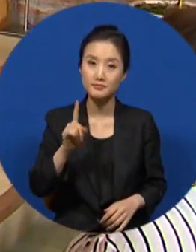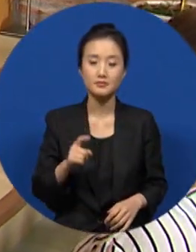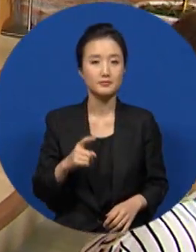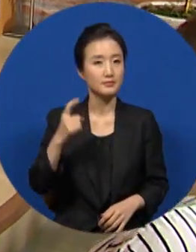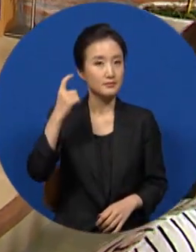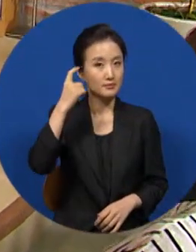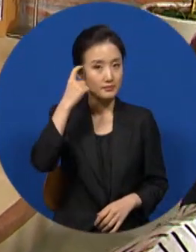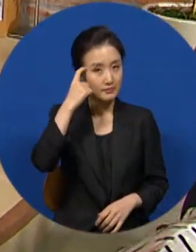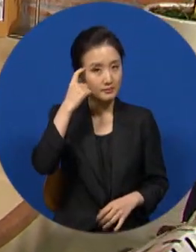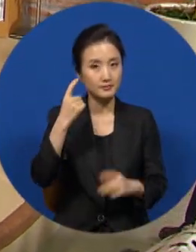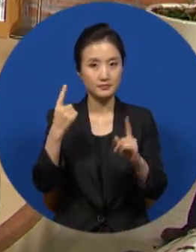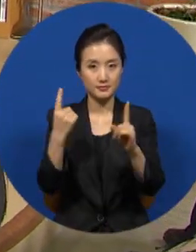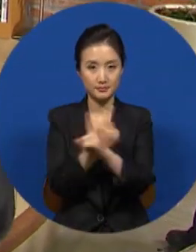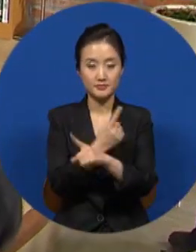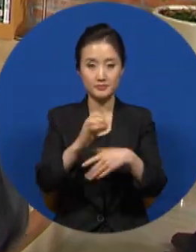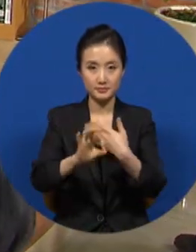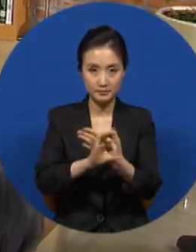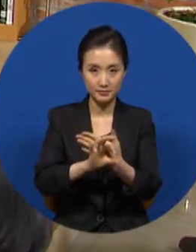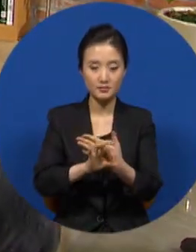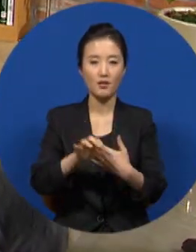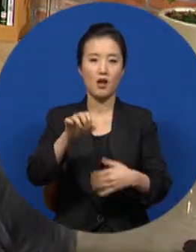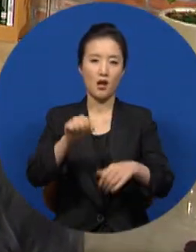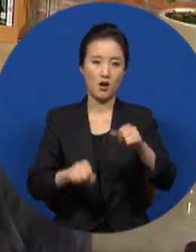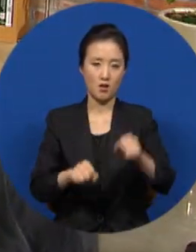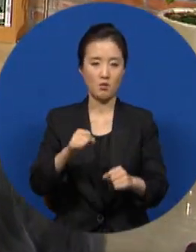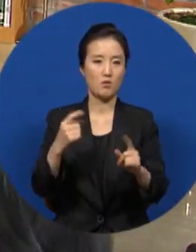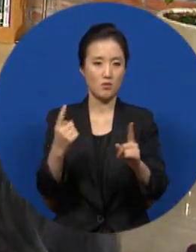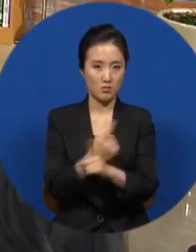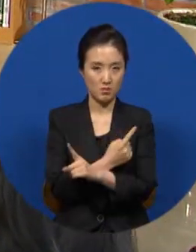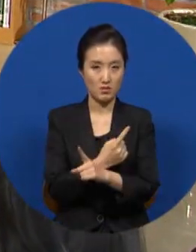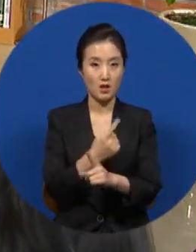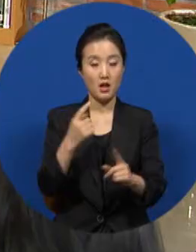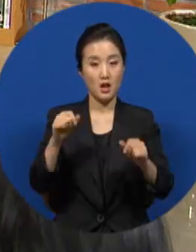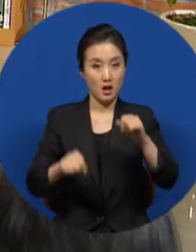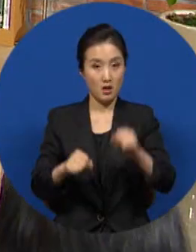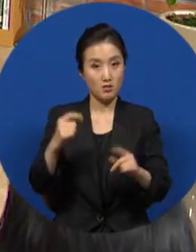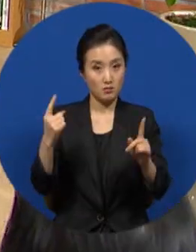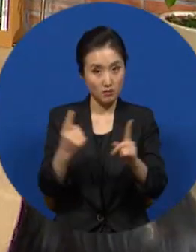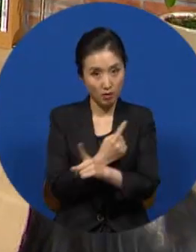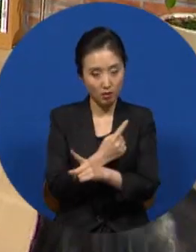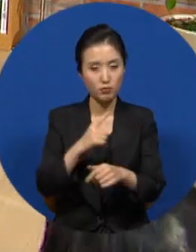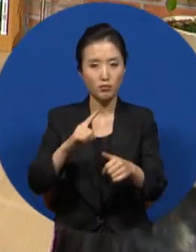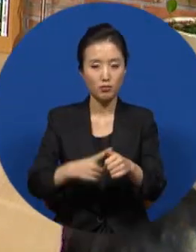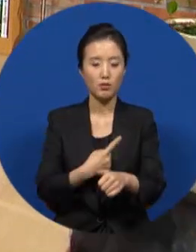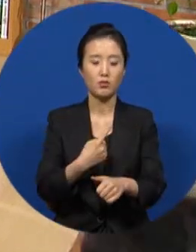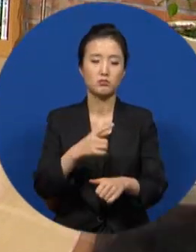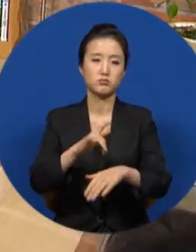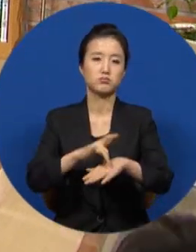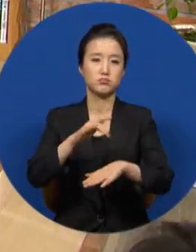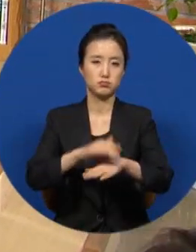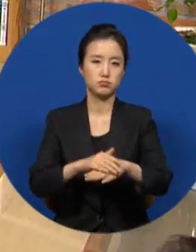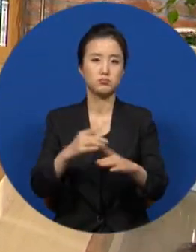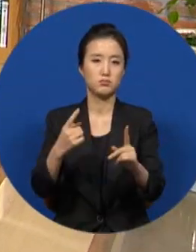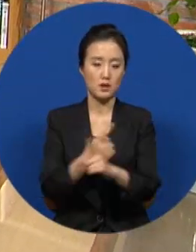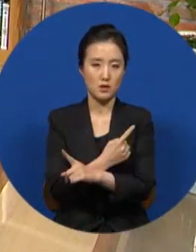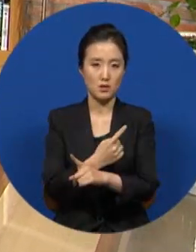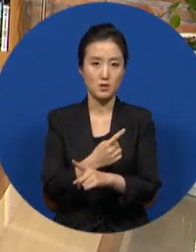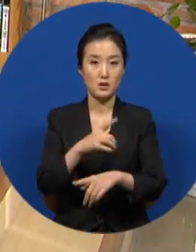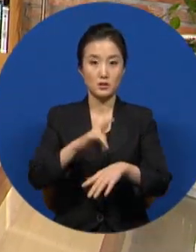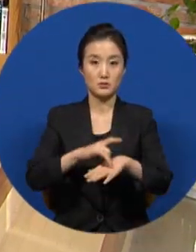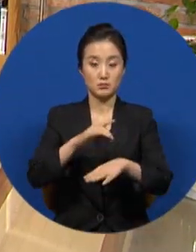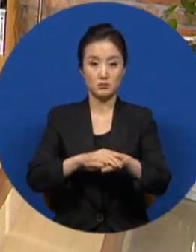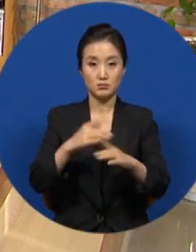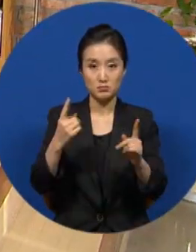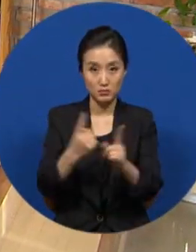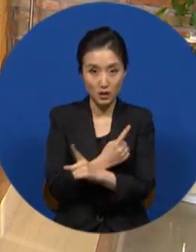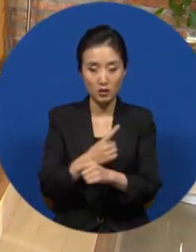생각이 바뀌면 이제 행동이 바뀌고, 행동이 바뀌면 습관이 바뀌고, 습관이 바뀌면 운명이 바뀐다고 합니다. 그런데 너무